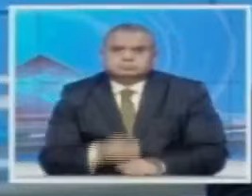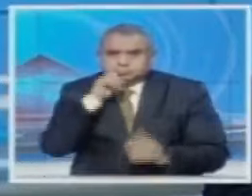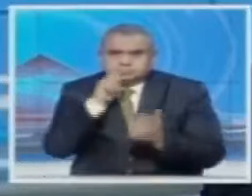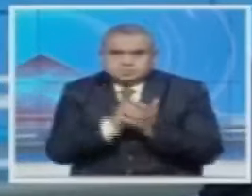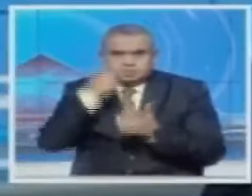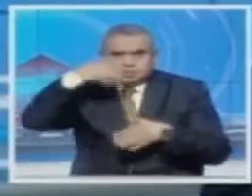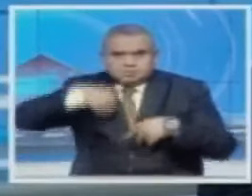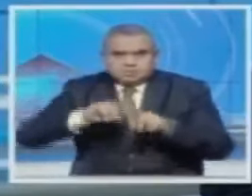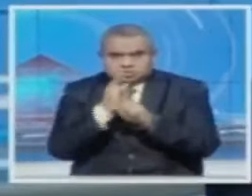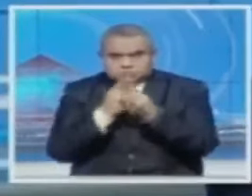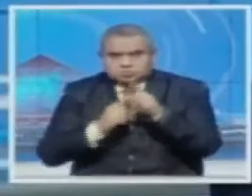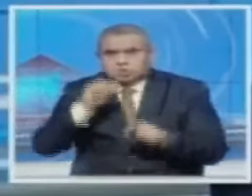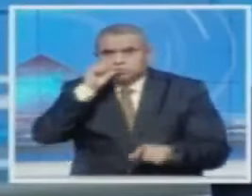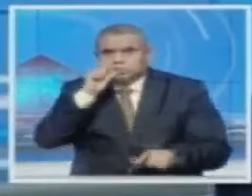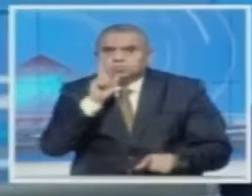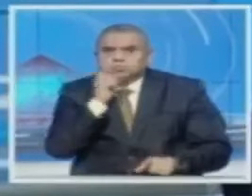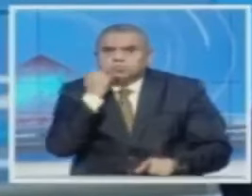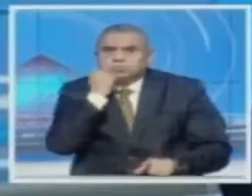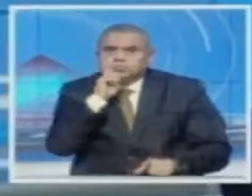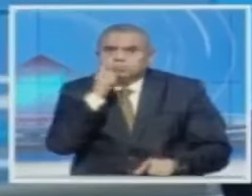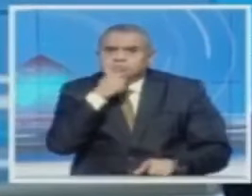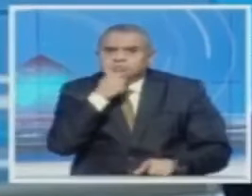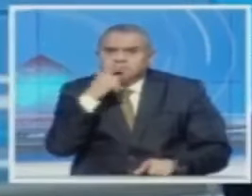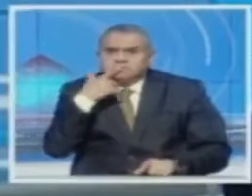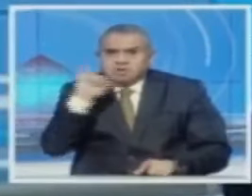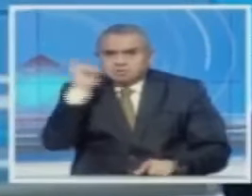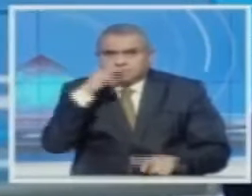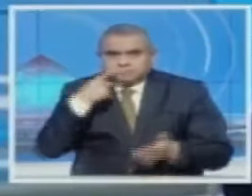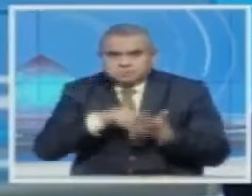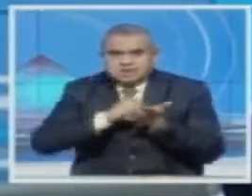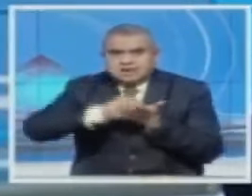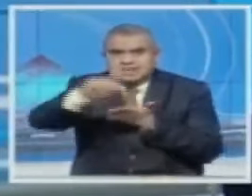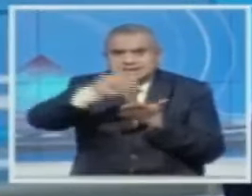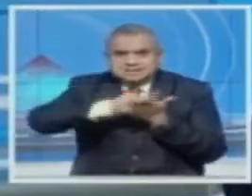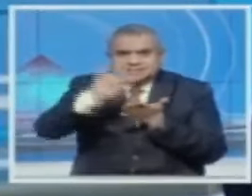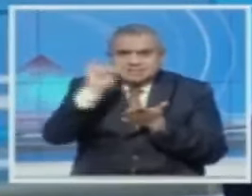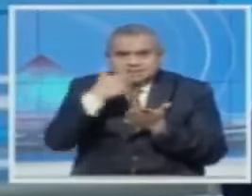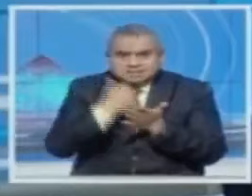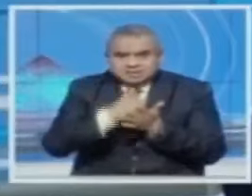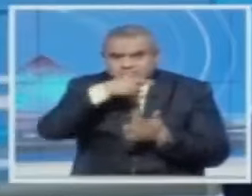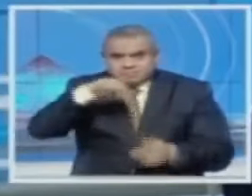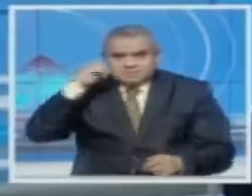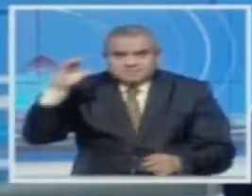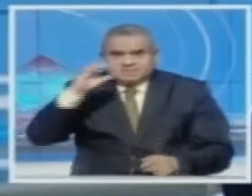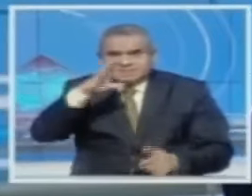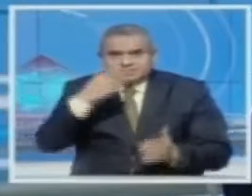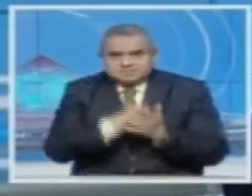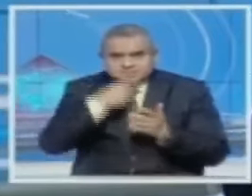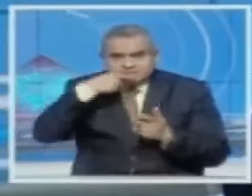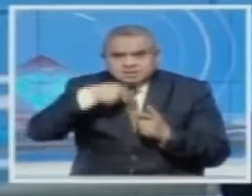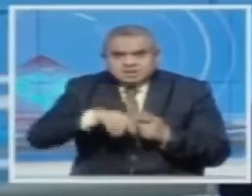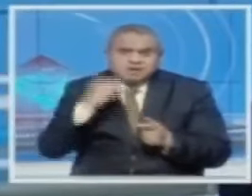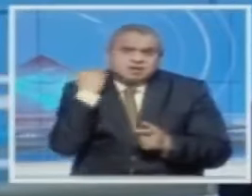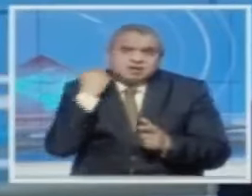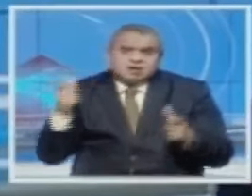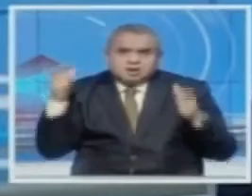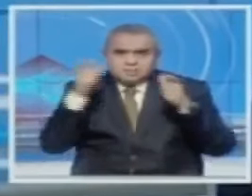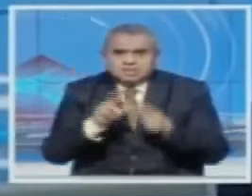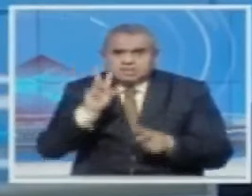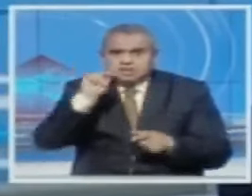أكد رئيس مجلس الوزراء الدكتور مصطفى مدبولي أهمية الرسائل التي حملتها كلمة الرئيس عبد الفتاح السيسي خلال